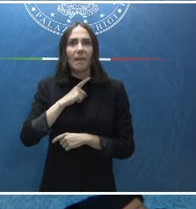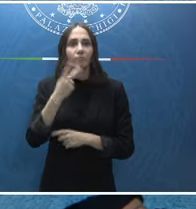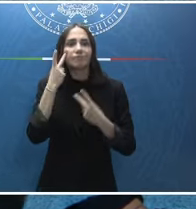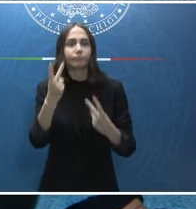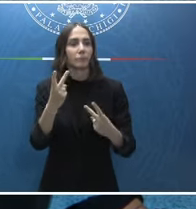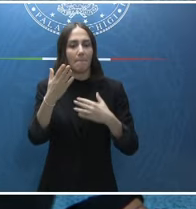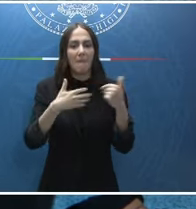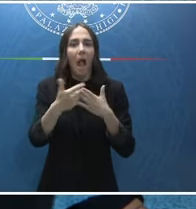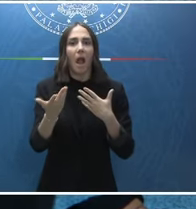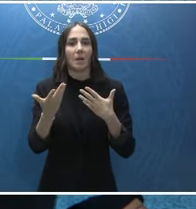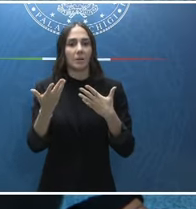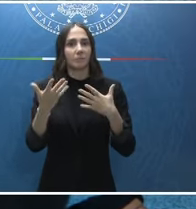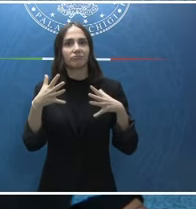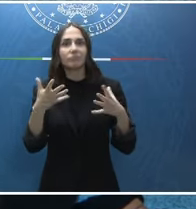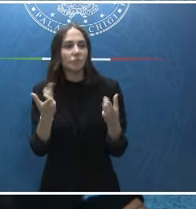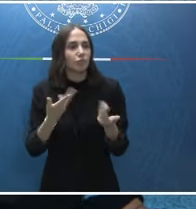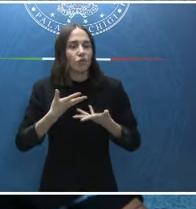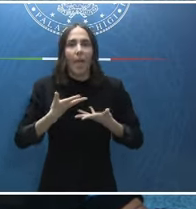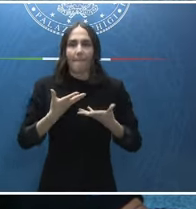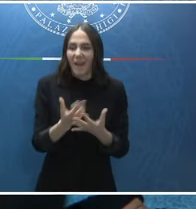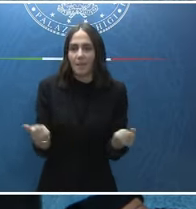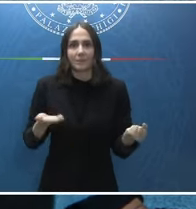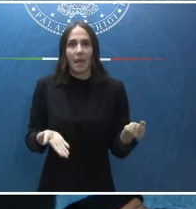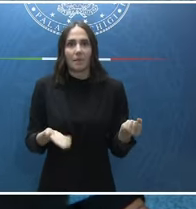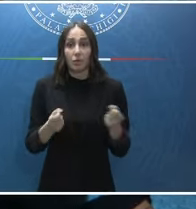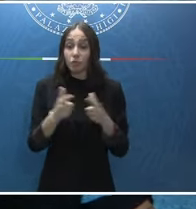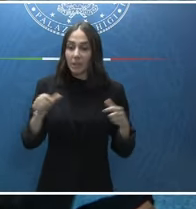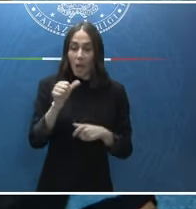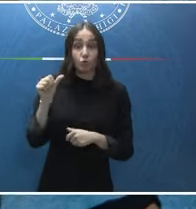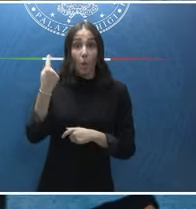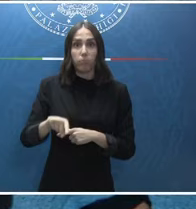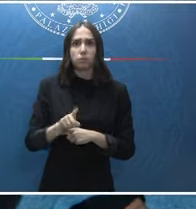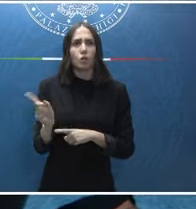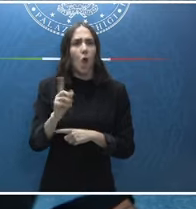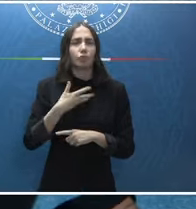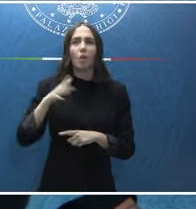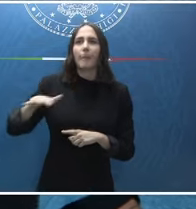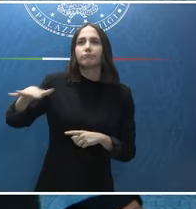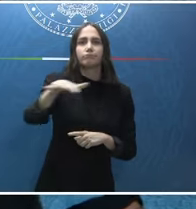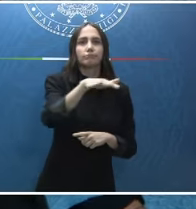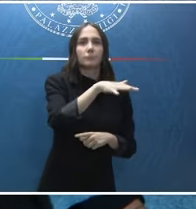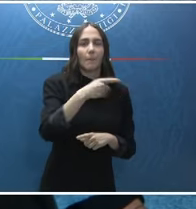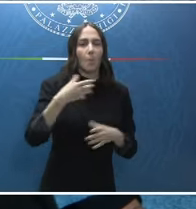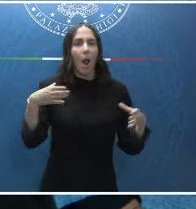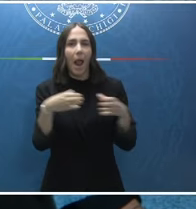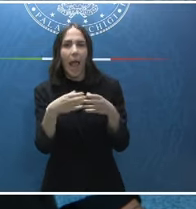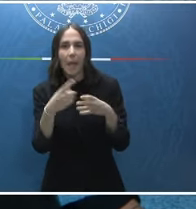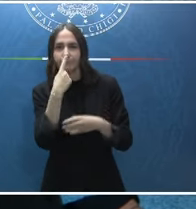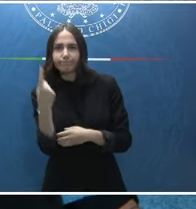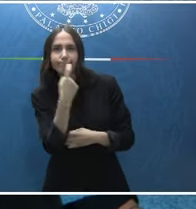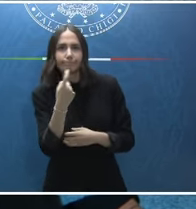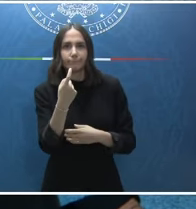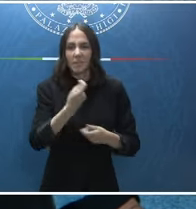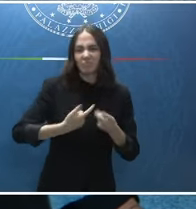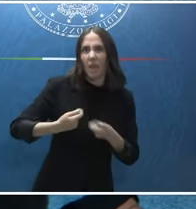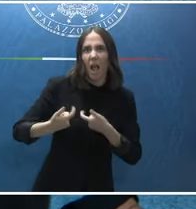non solo in questa città, alcune piazze di spaccio dove i clan detengono l'assoggettamento del territorio, dove